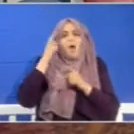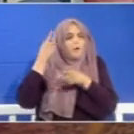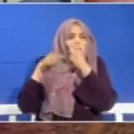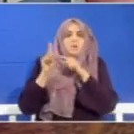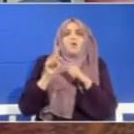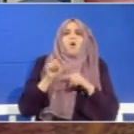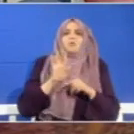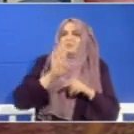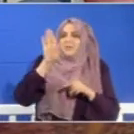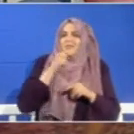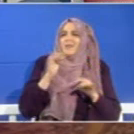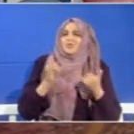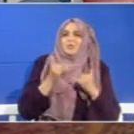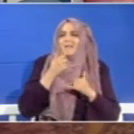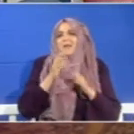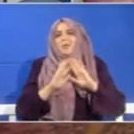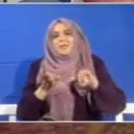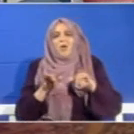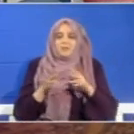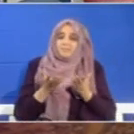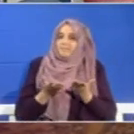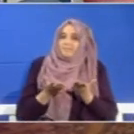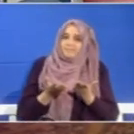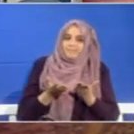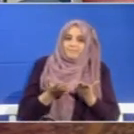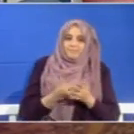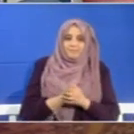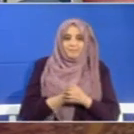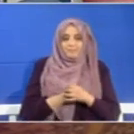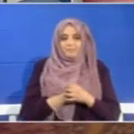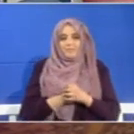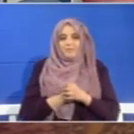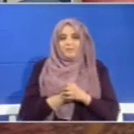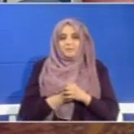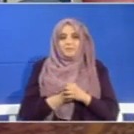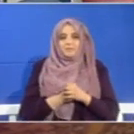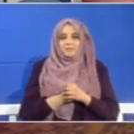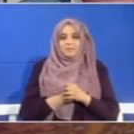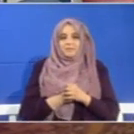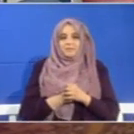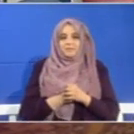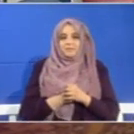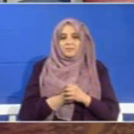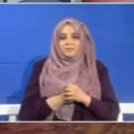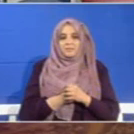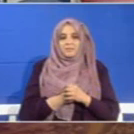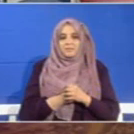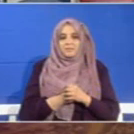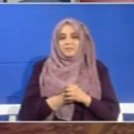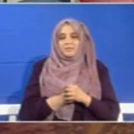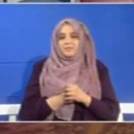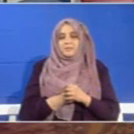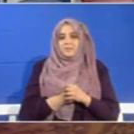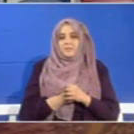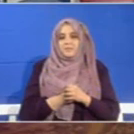عنده حتى كذا إلى آخره، من باب المزاح يقول كلمة هذه نتاع الجبل هذه قنبلة تنسف الدار